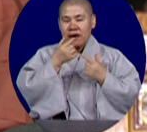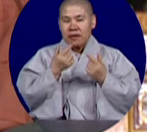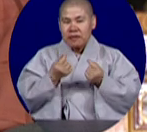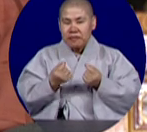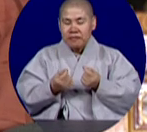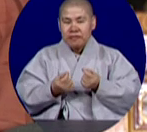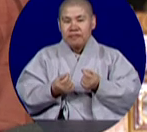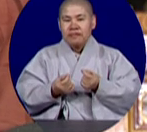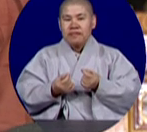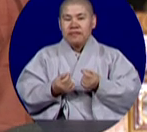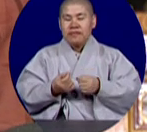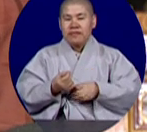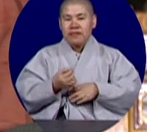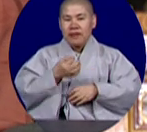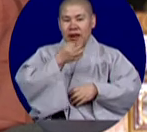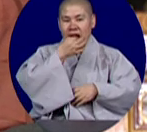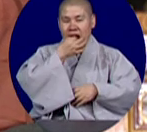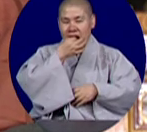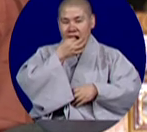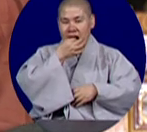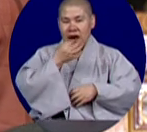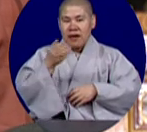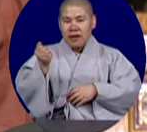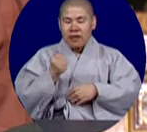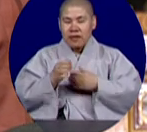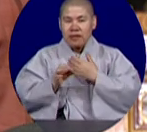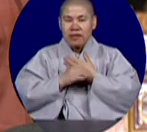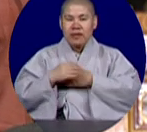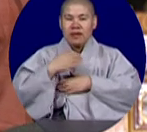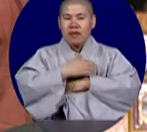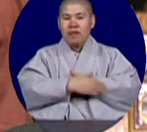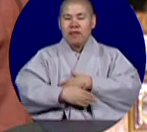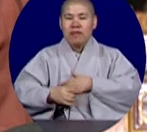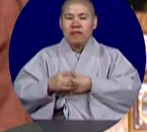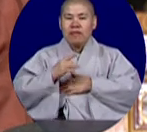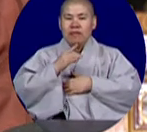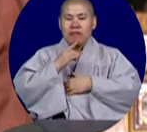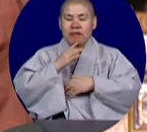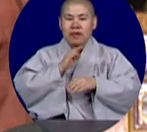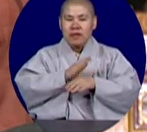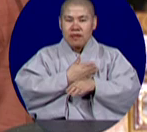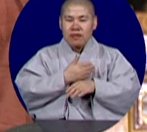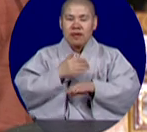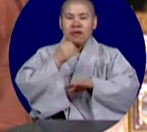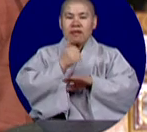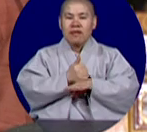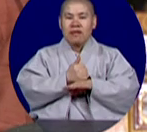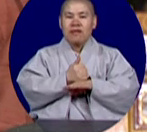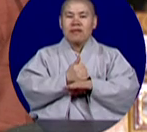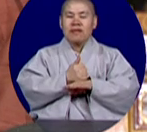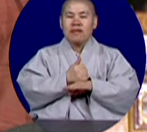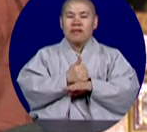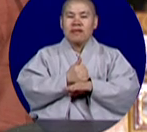근데 욕망은 채우려고 하면 내 몸만 상하지 결과는 허탈해요.